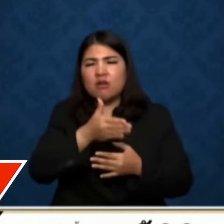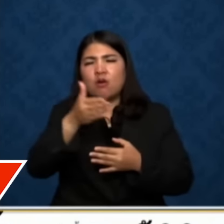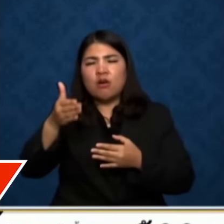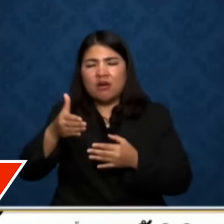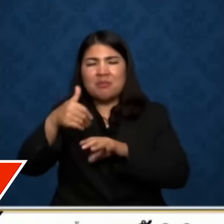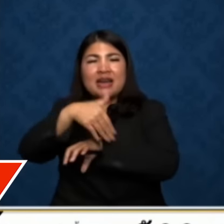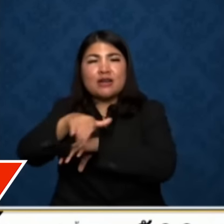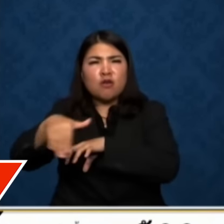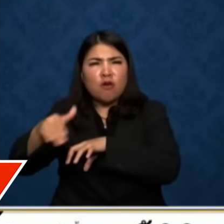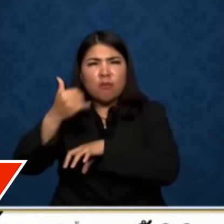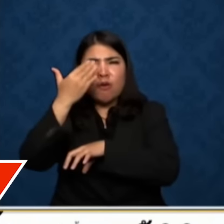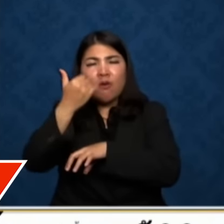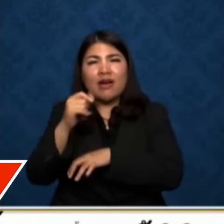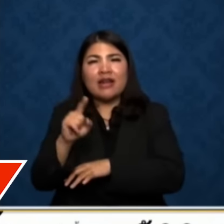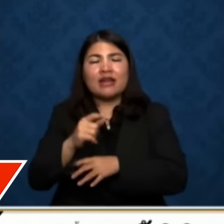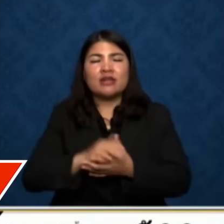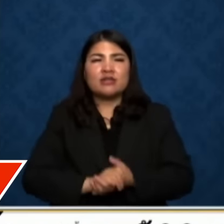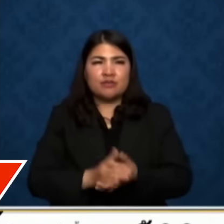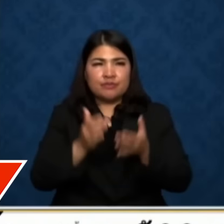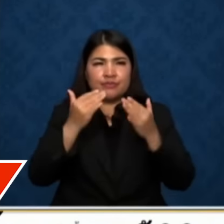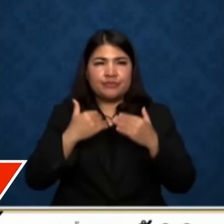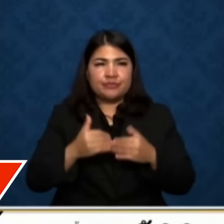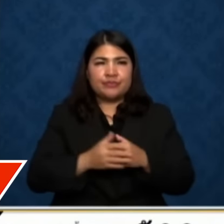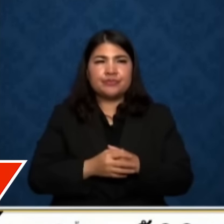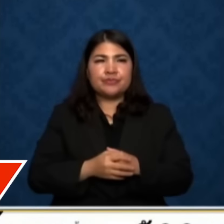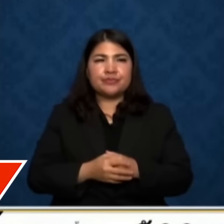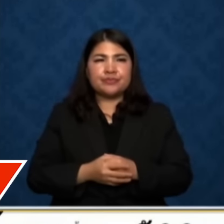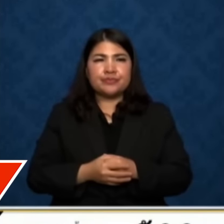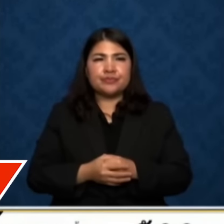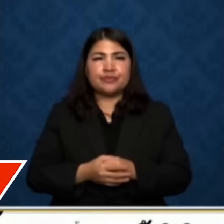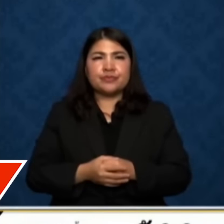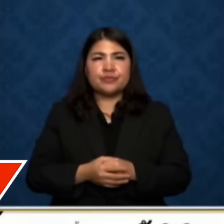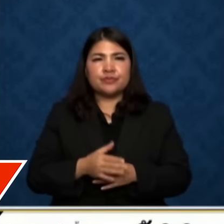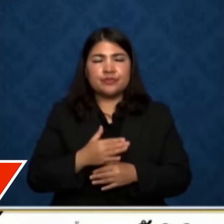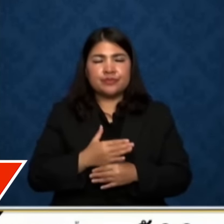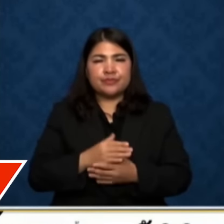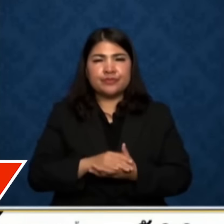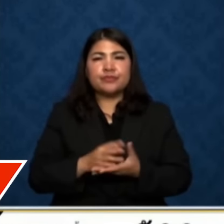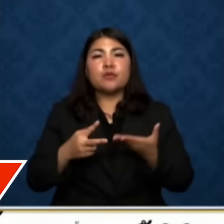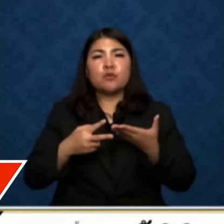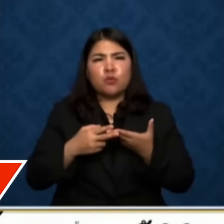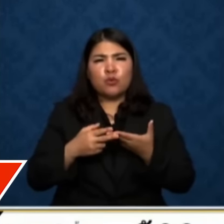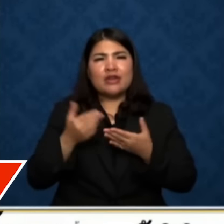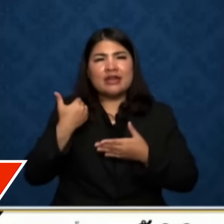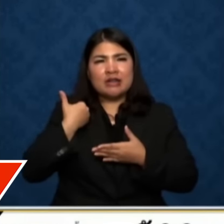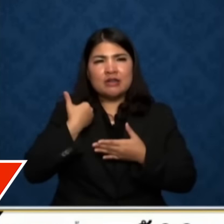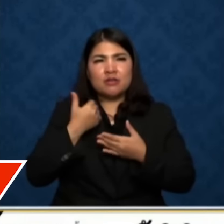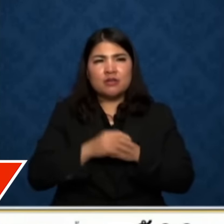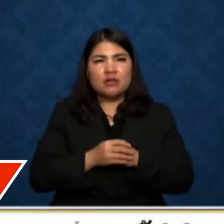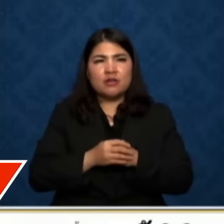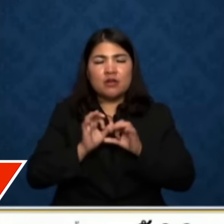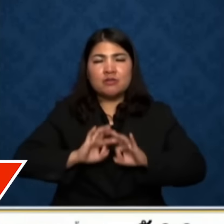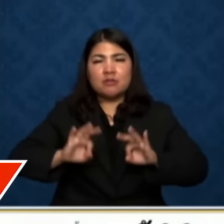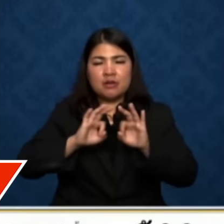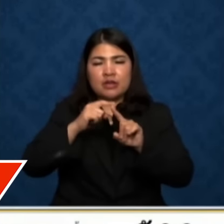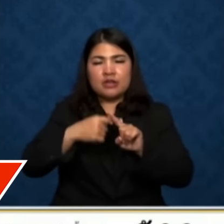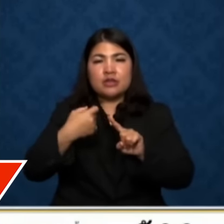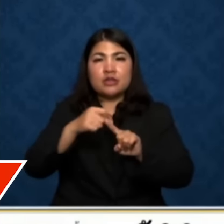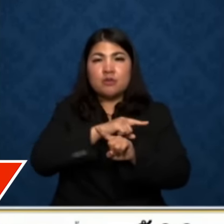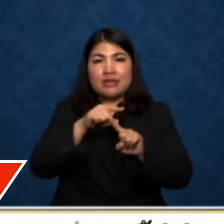ข้างนอกสไลด์ถัดไปครับเมื่อสักครู่นี้ผมตะเอาไว้นิดนึงก็คือเหตุการณ์สำคัญเมื่อวันที่22ตุลา